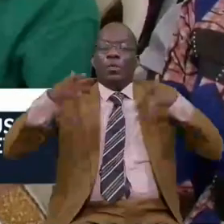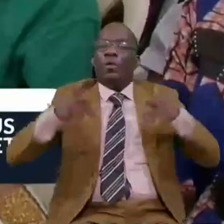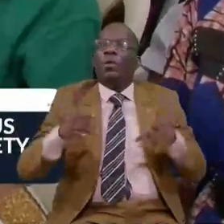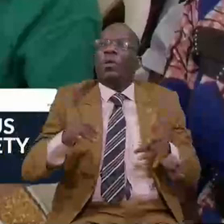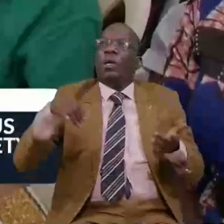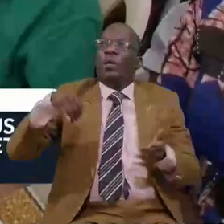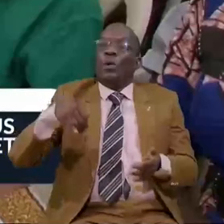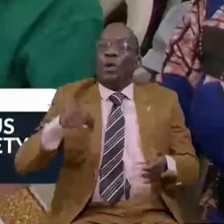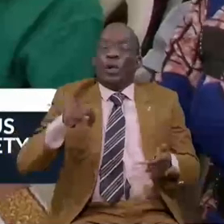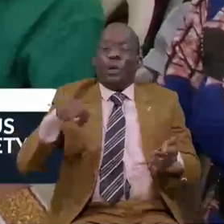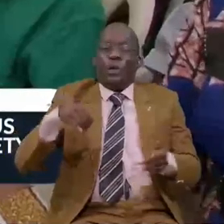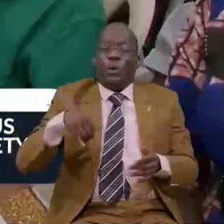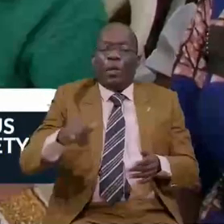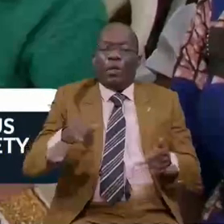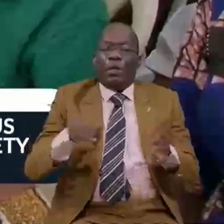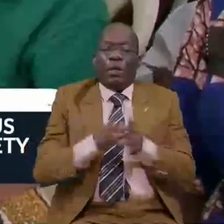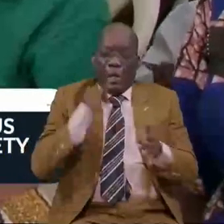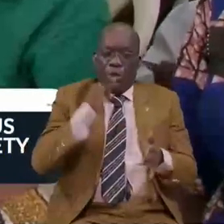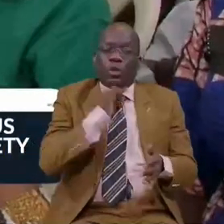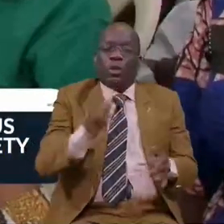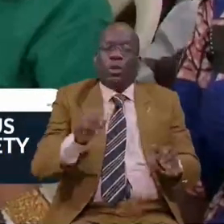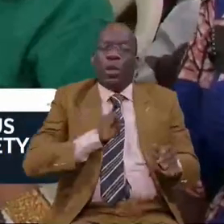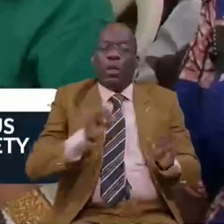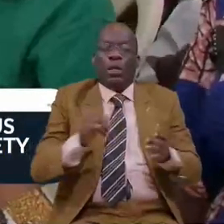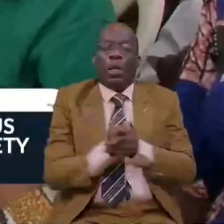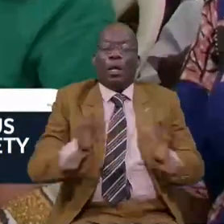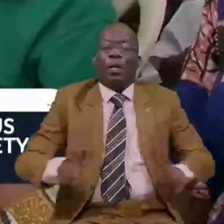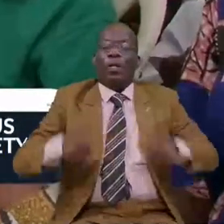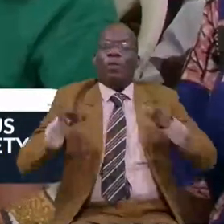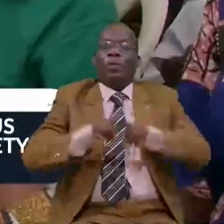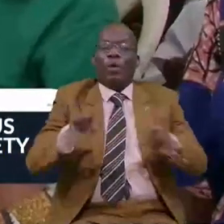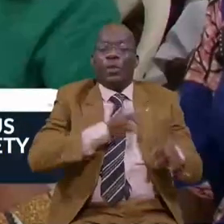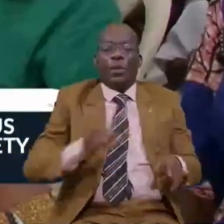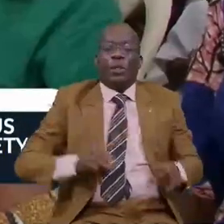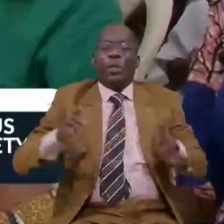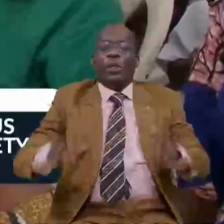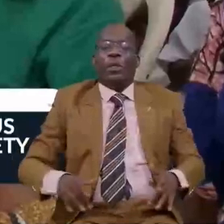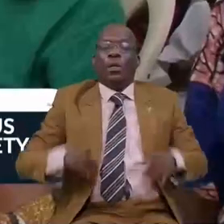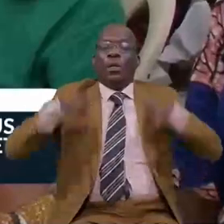vis, ce n'est plus moi qui vis, c'est Christ qui vit en moi.